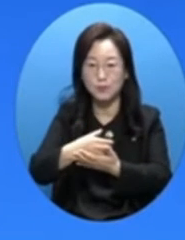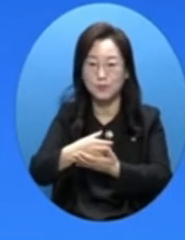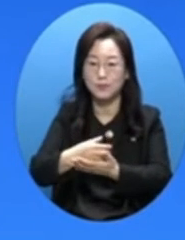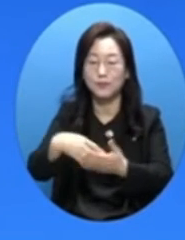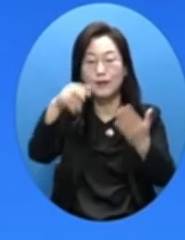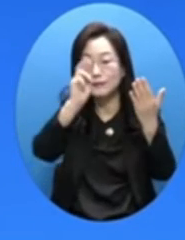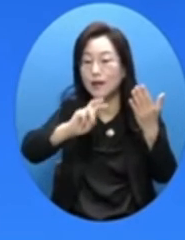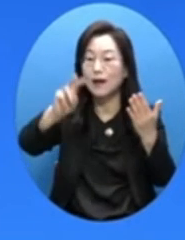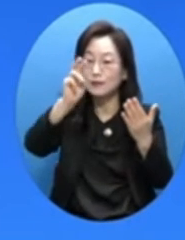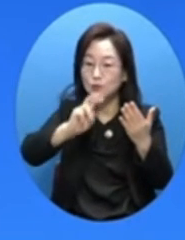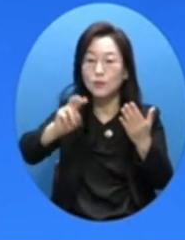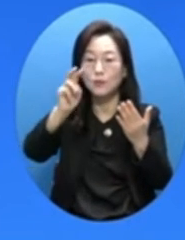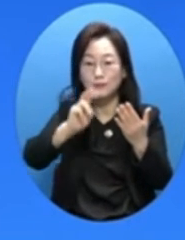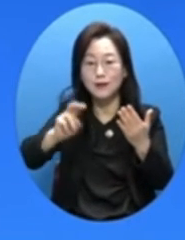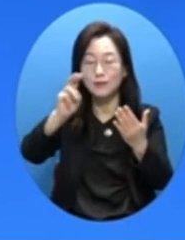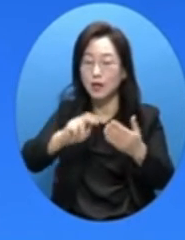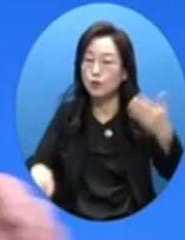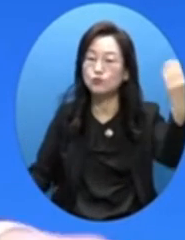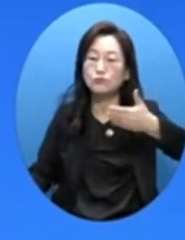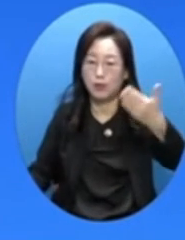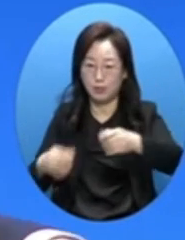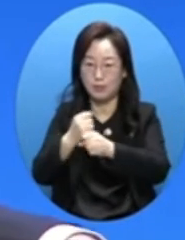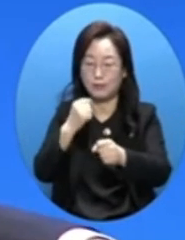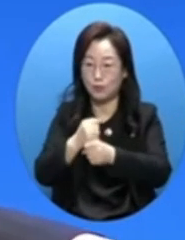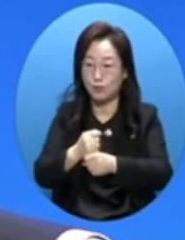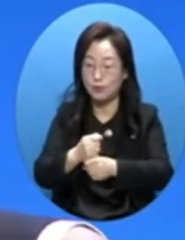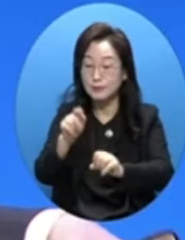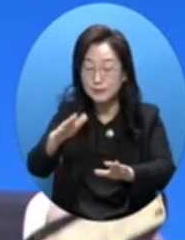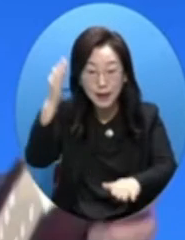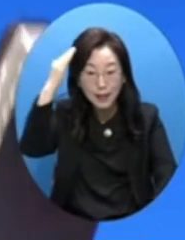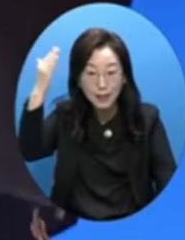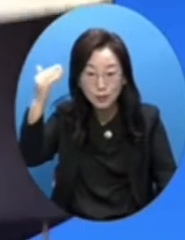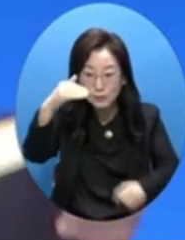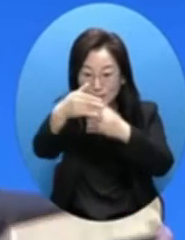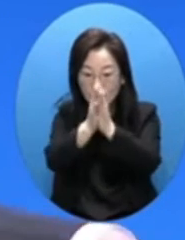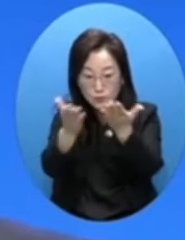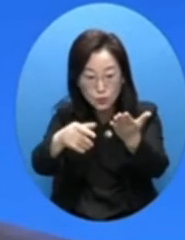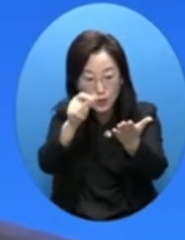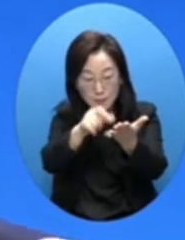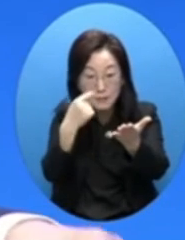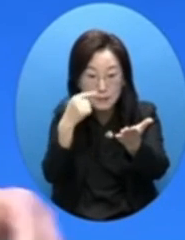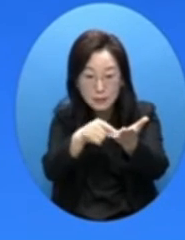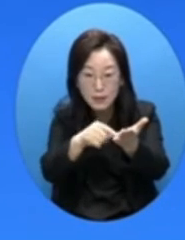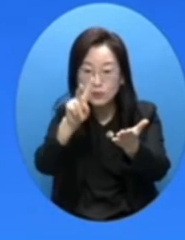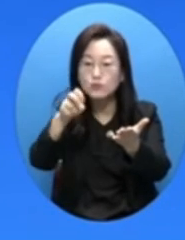찬송가를 9,000편을 지었는데 우리 찬송가에 23곡이 들어있습니다.